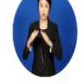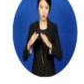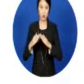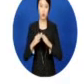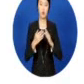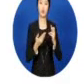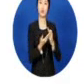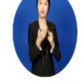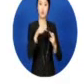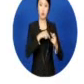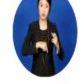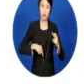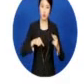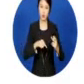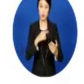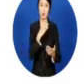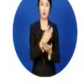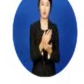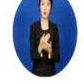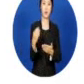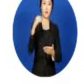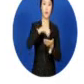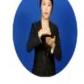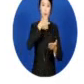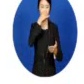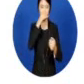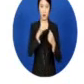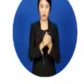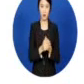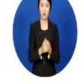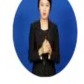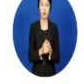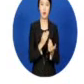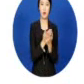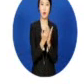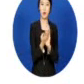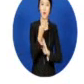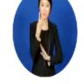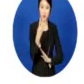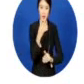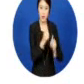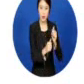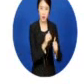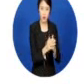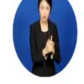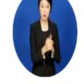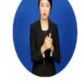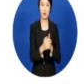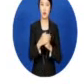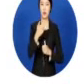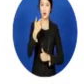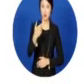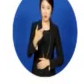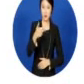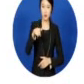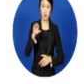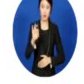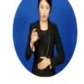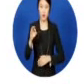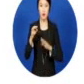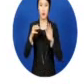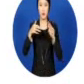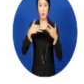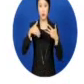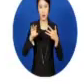포함되었으며 천안시에서는 4개국의 조별 예선 6경기와 16강, 8강전 등 최소 8경기 이상 열릴